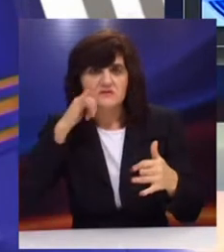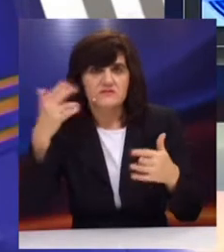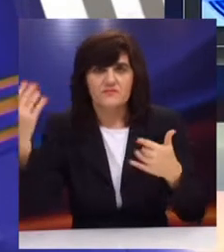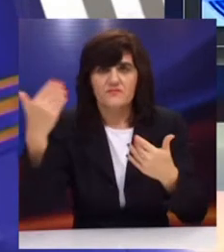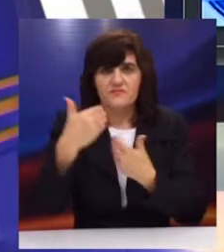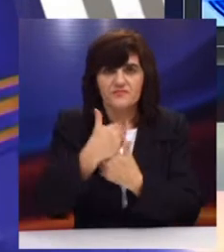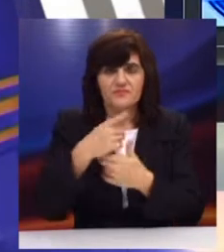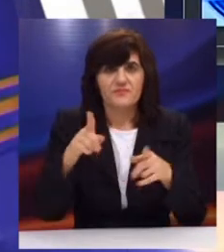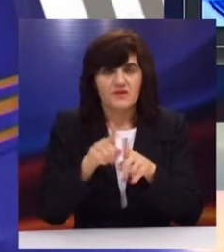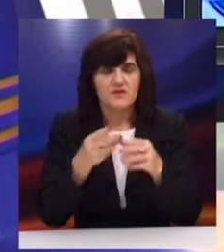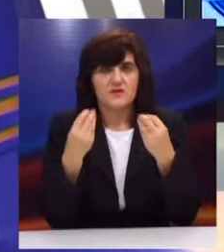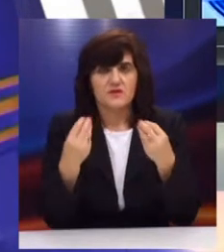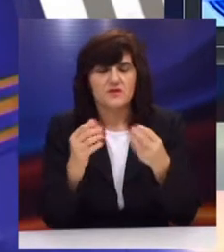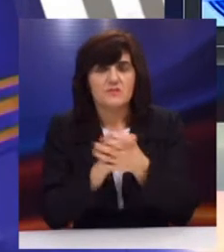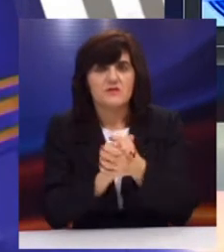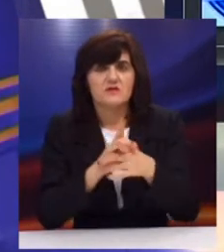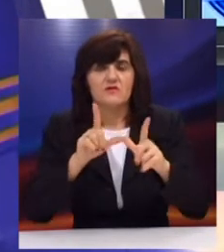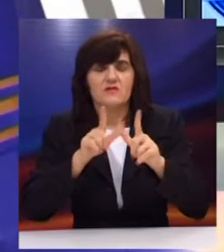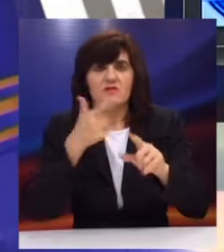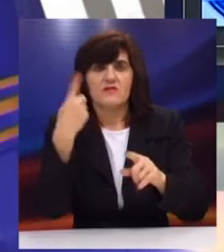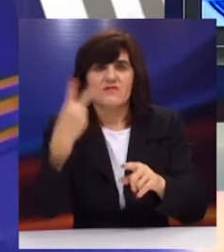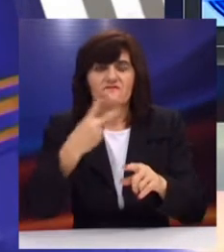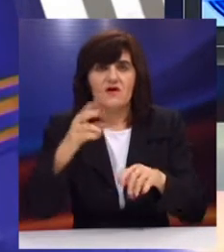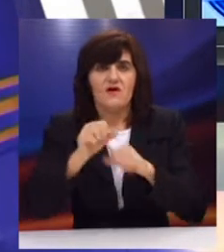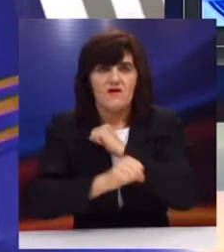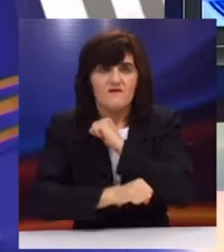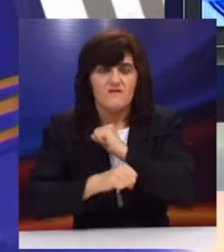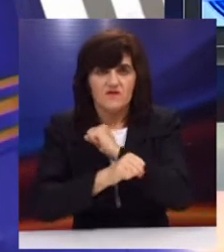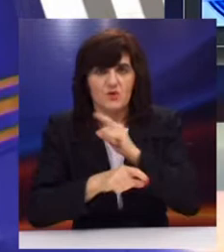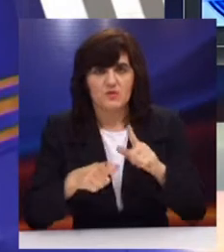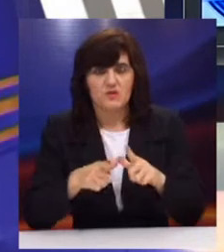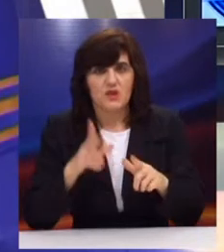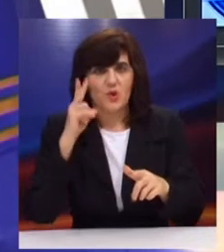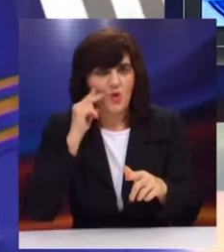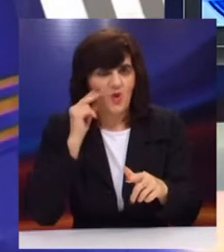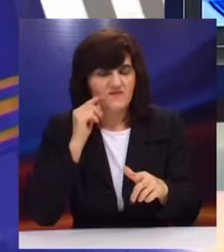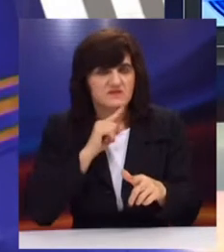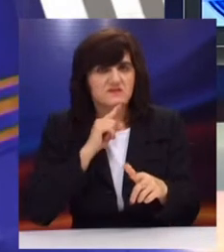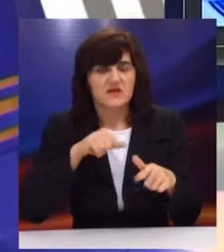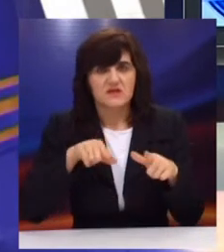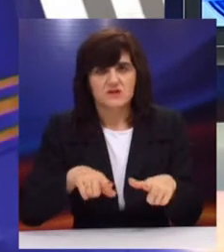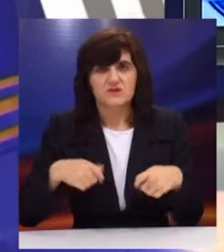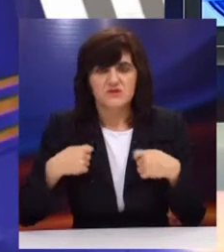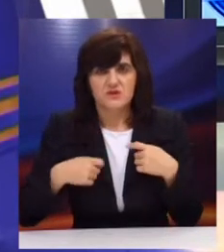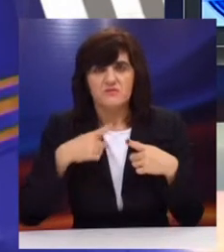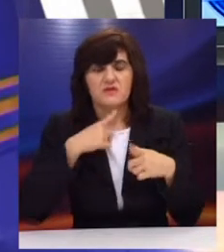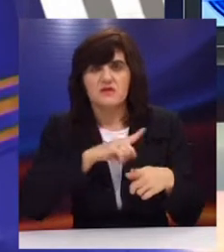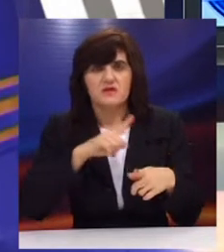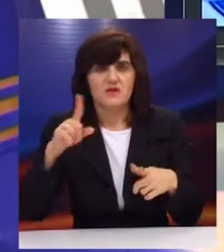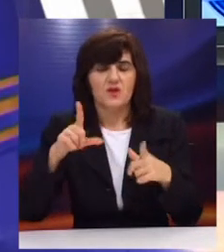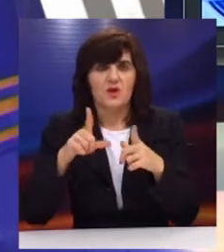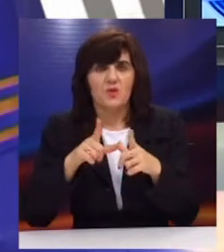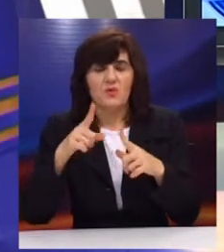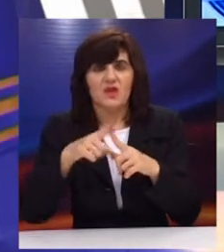da dovede, kako je ocenjeno, do uspostavljanja čvrstih odnosa 2 fakulteta, odnosno Univerziteta u Novom Sadu i Univerziteta Sveti Ćiril